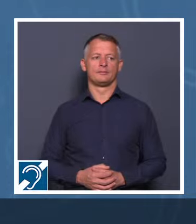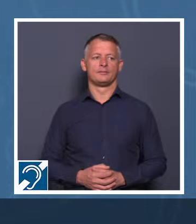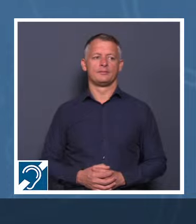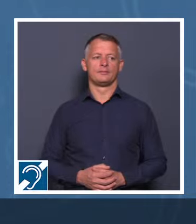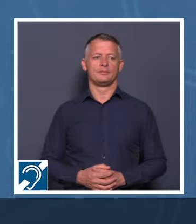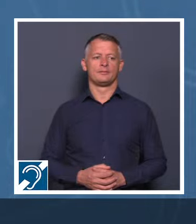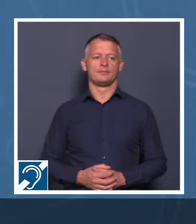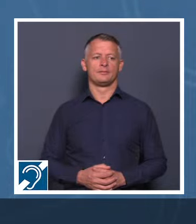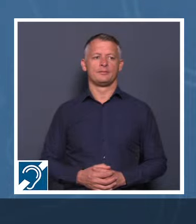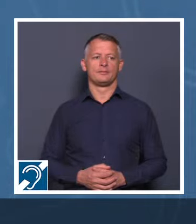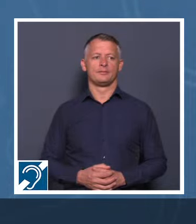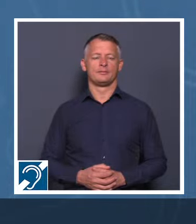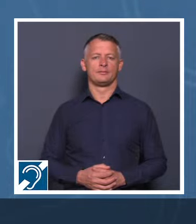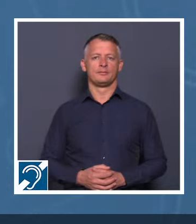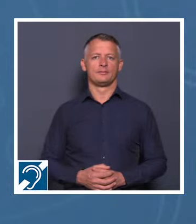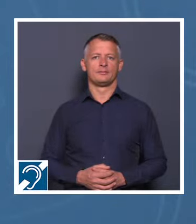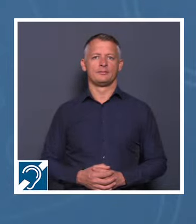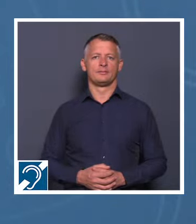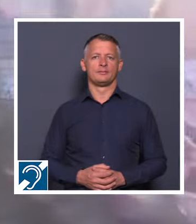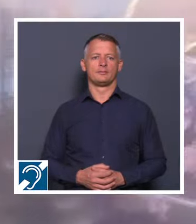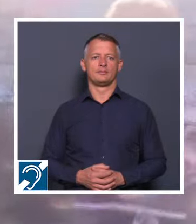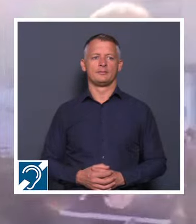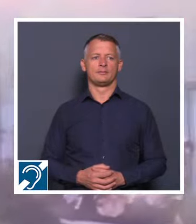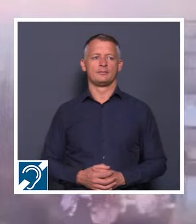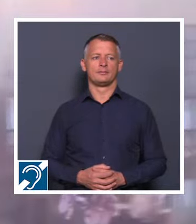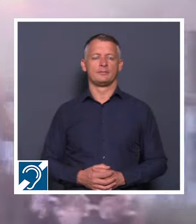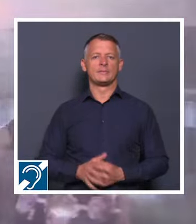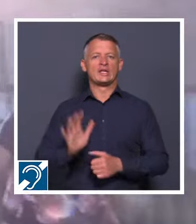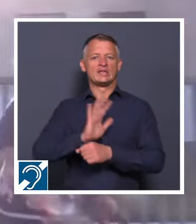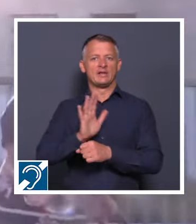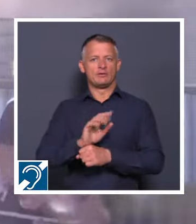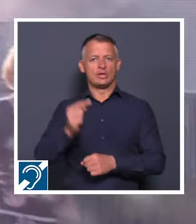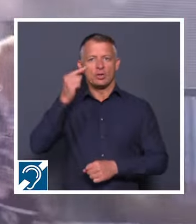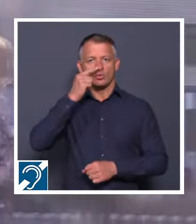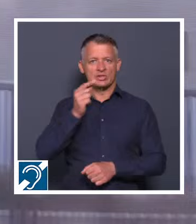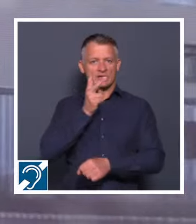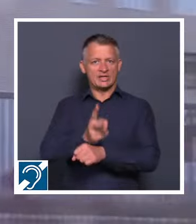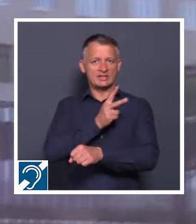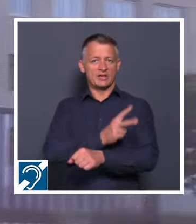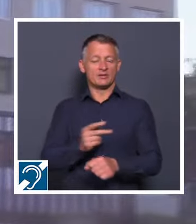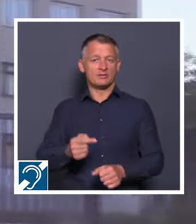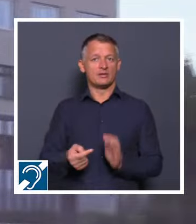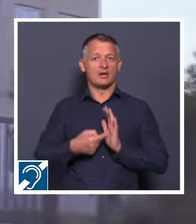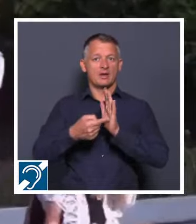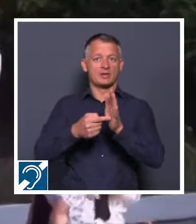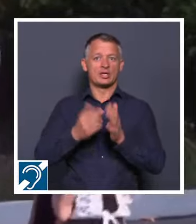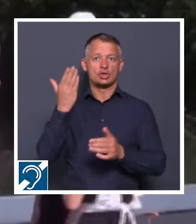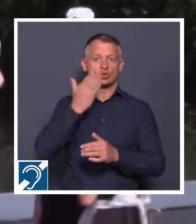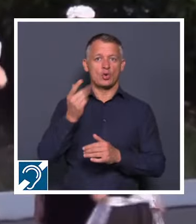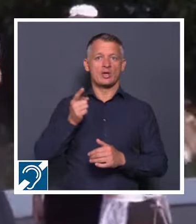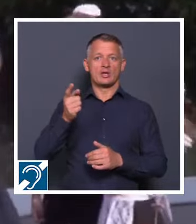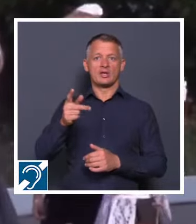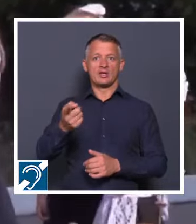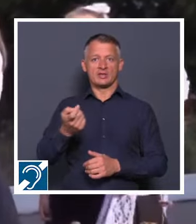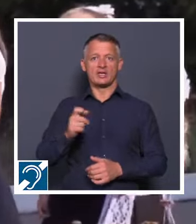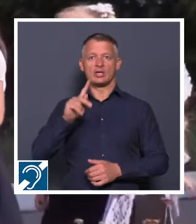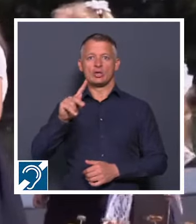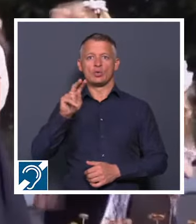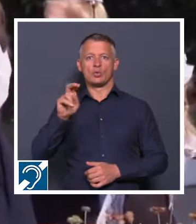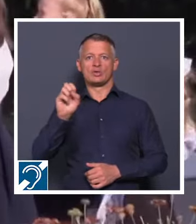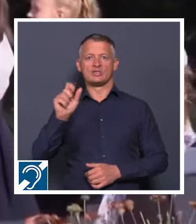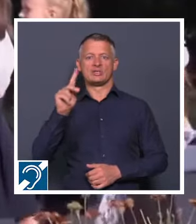Уверен, так и будет, здесь не может быть никаких сомнений. Телевизионная Руса де Стат трансмита, что школы дин Курск au fost dotate